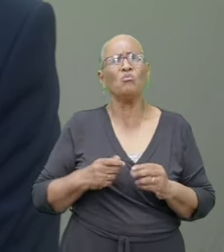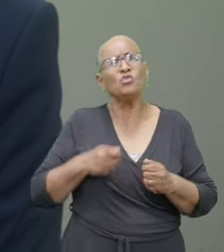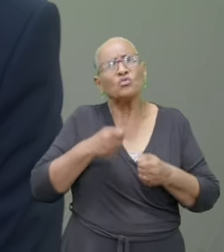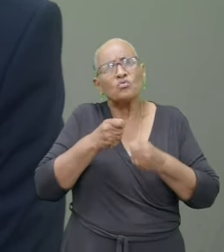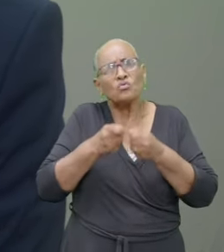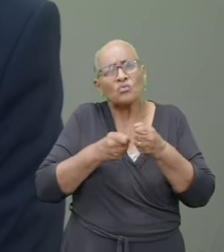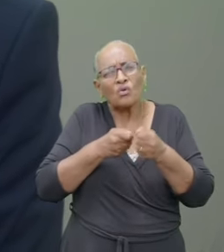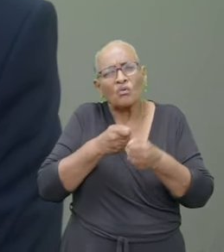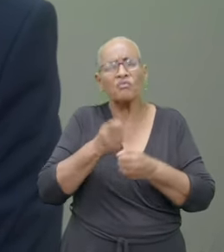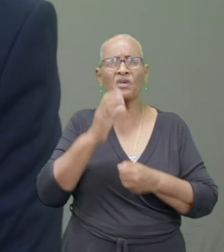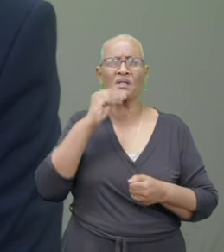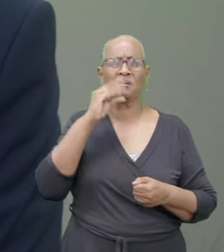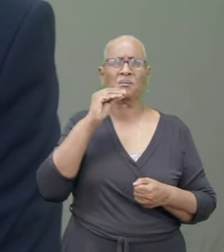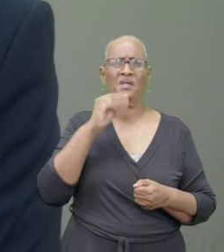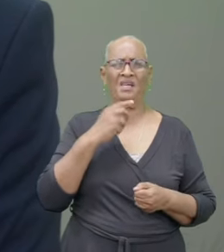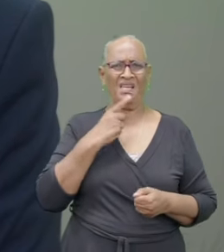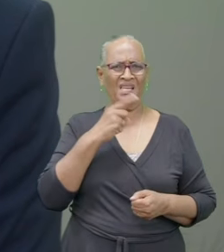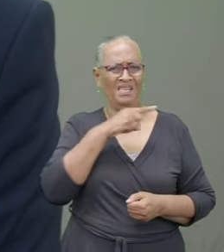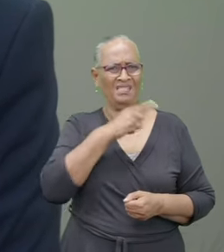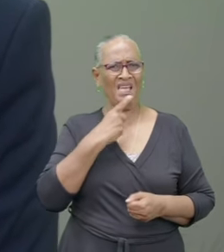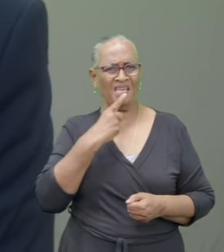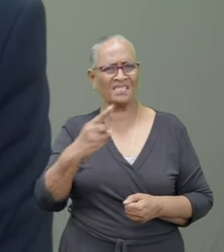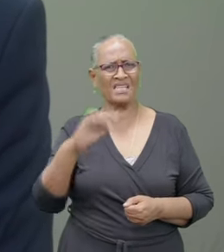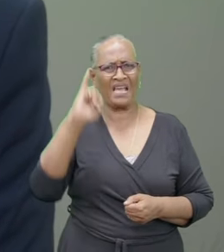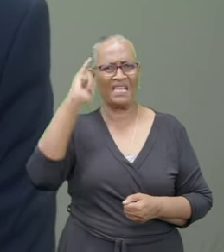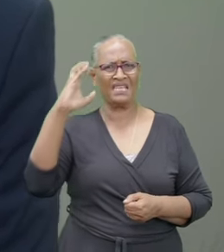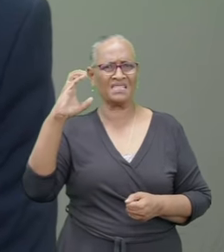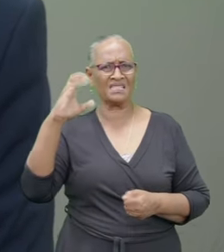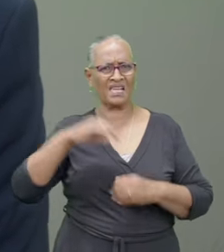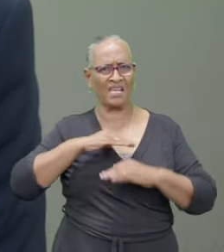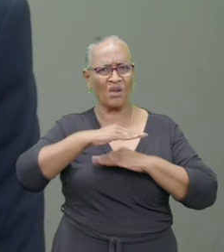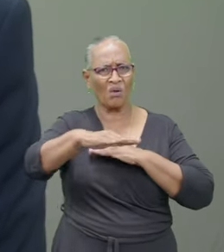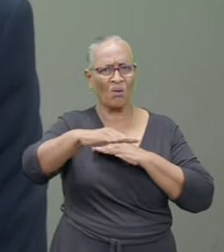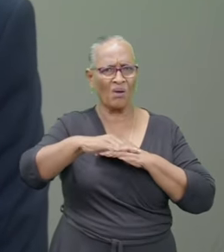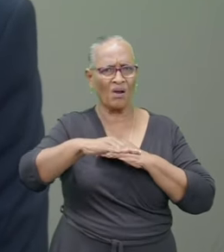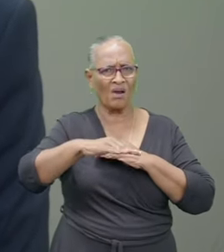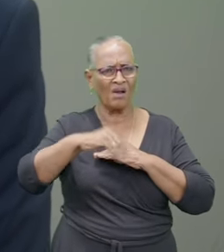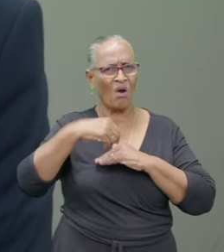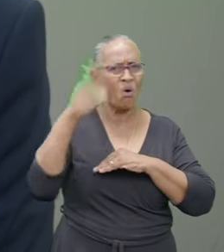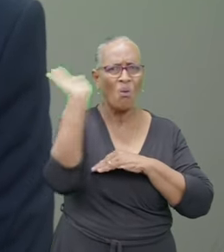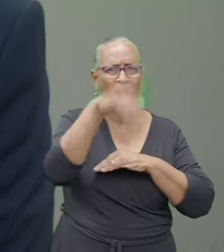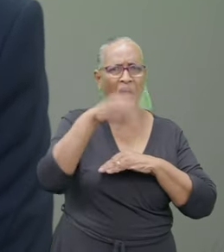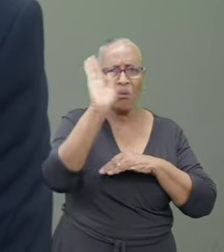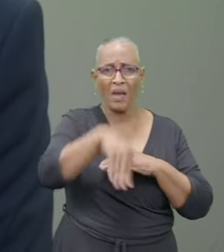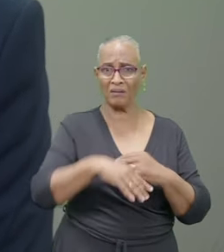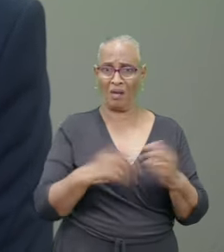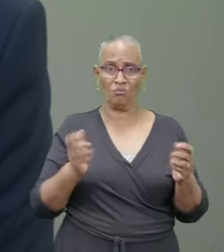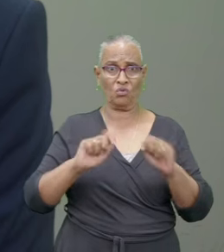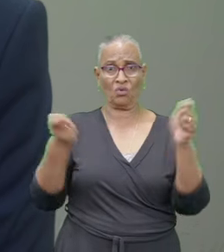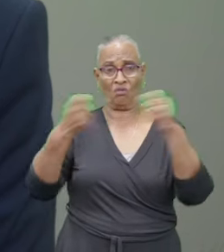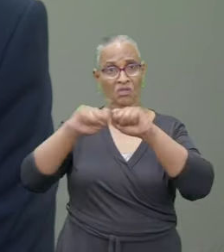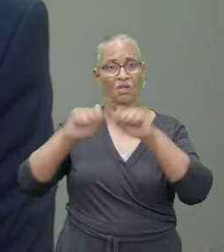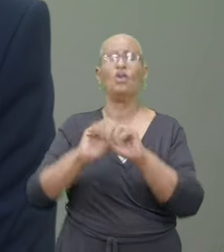alle IC-verpleegkundigen weg zijn uit het land. Dan zouden we de IC-afdeling per gelijk moeten sluiten.